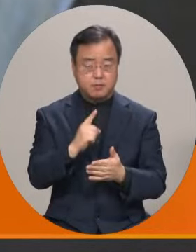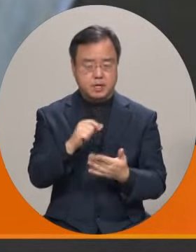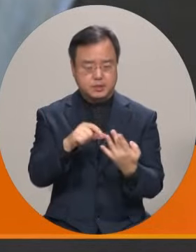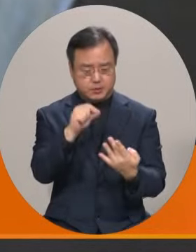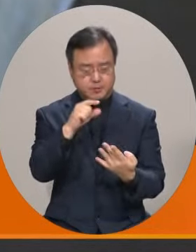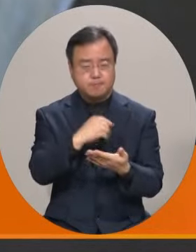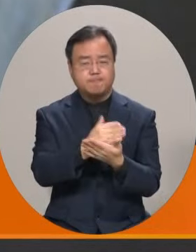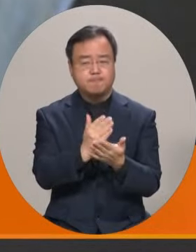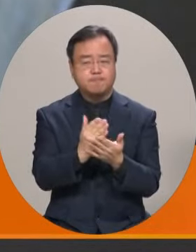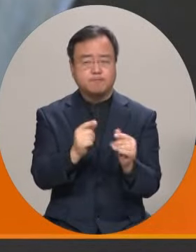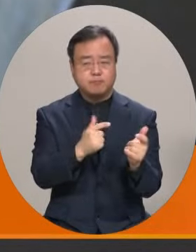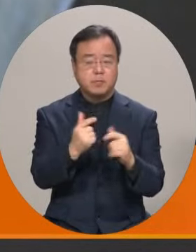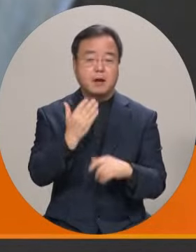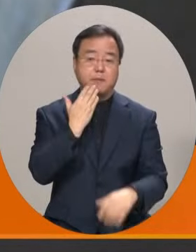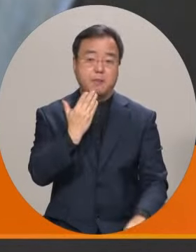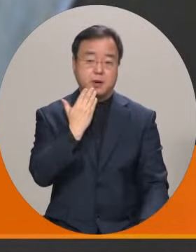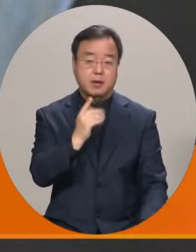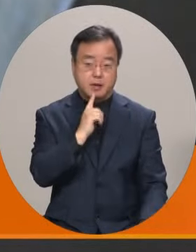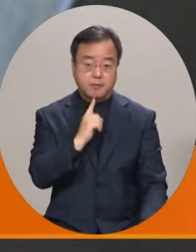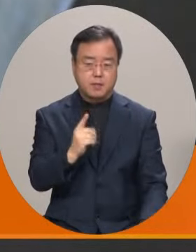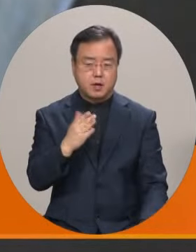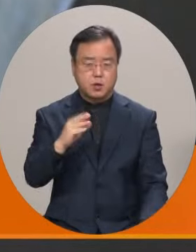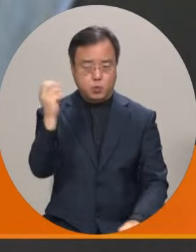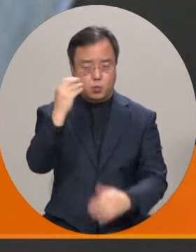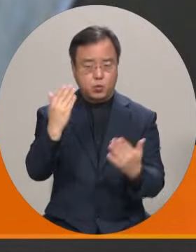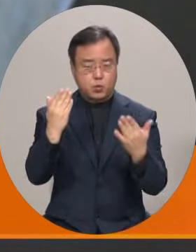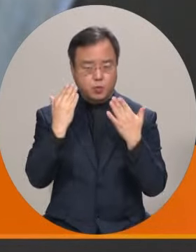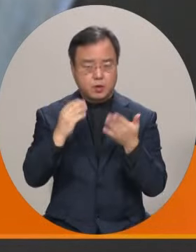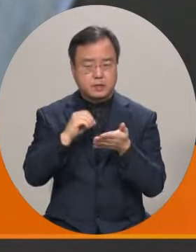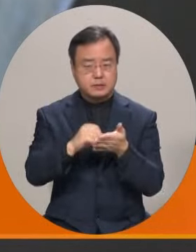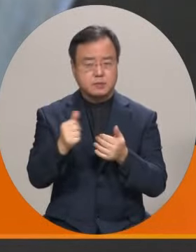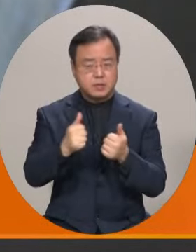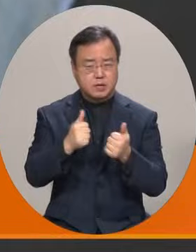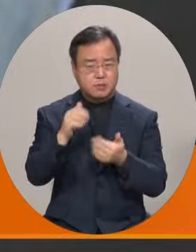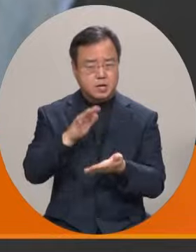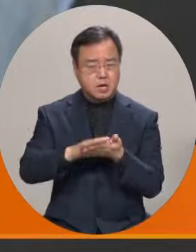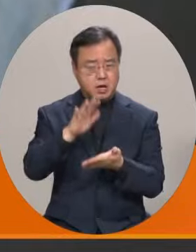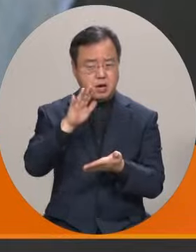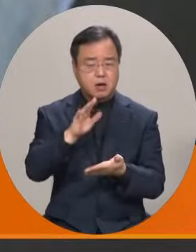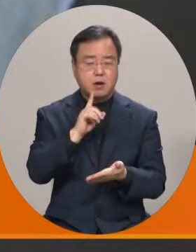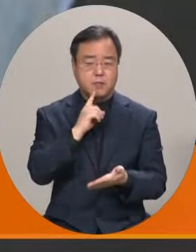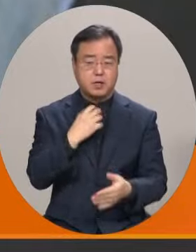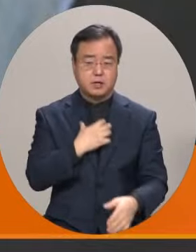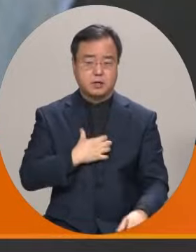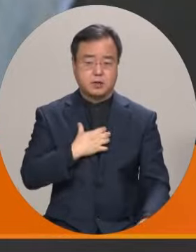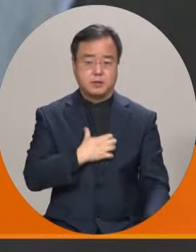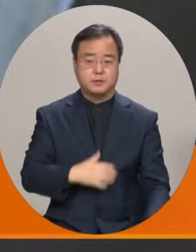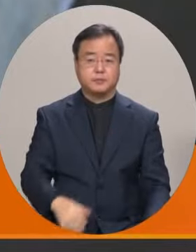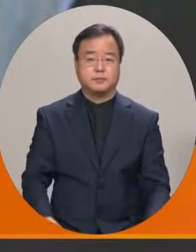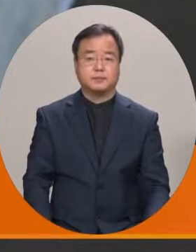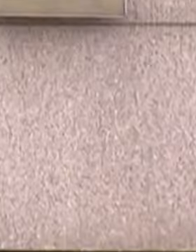위한 사교육이 과열될 수 있다는 우려도 나오는데요 먼저 영상부터 보고